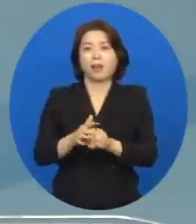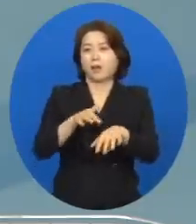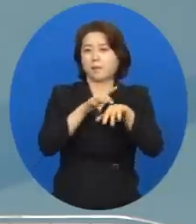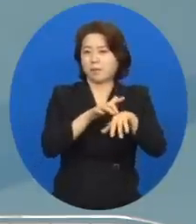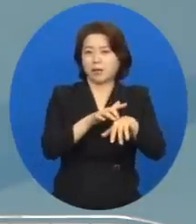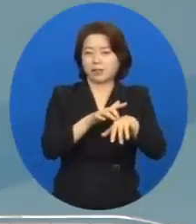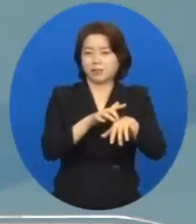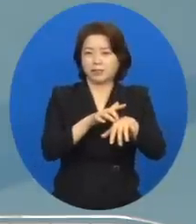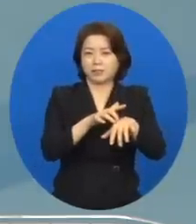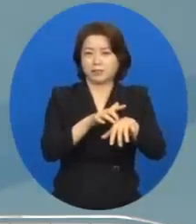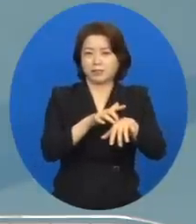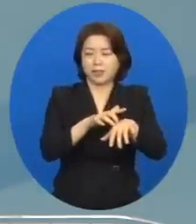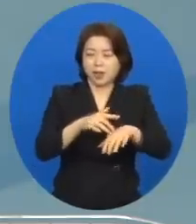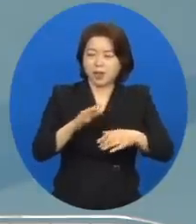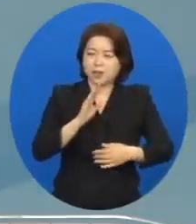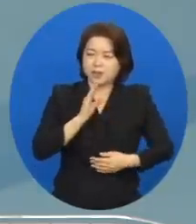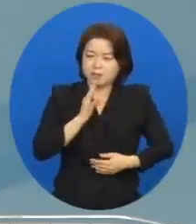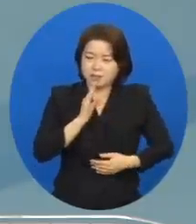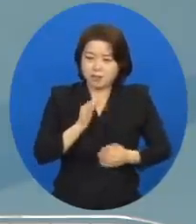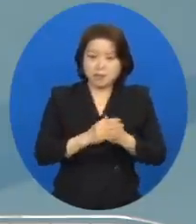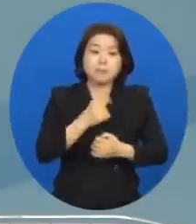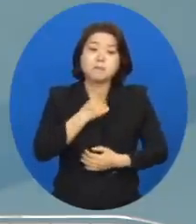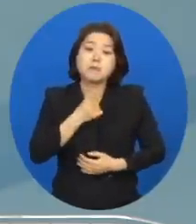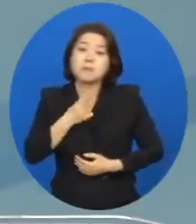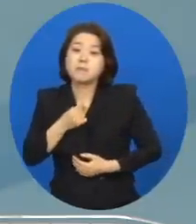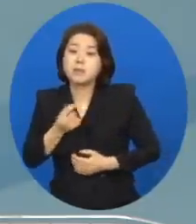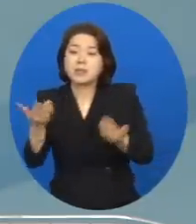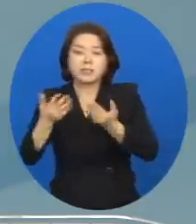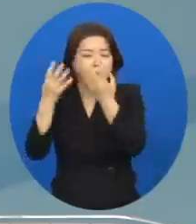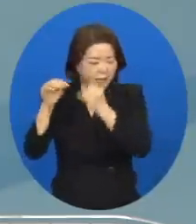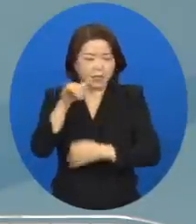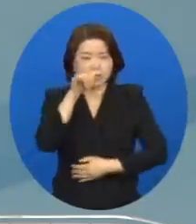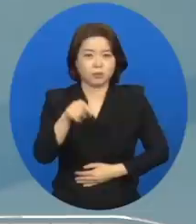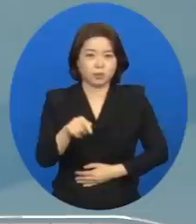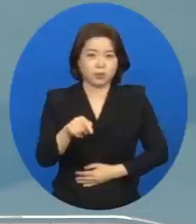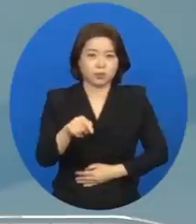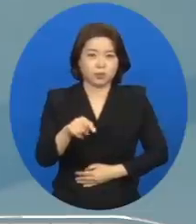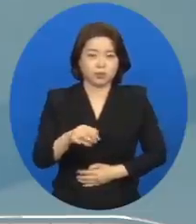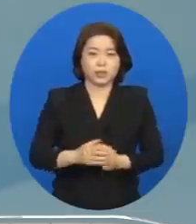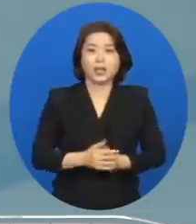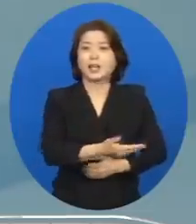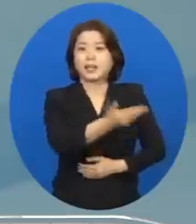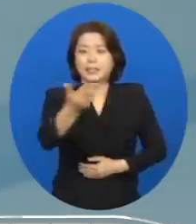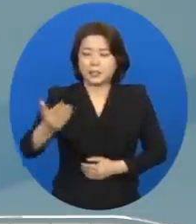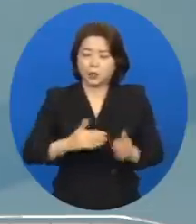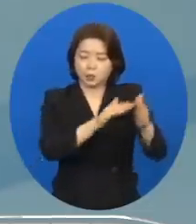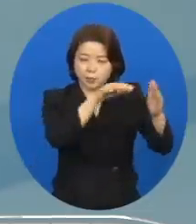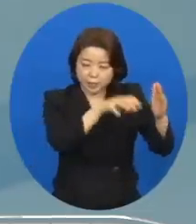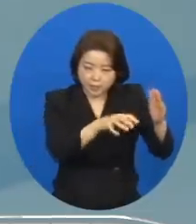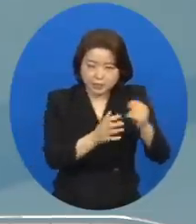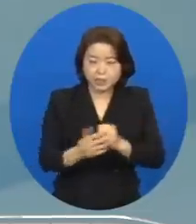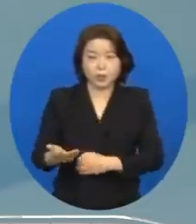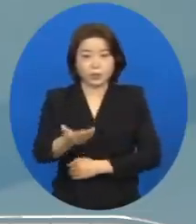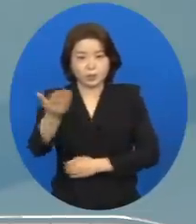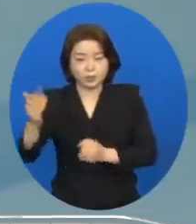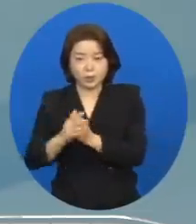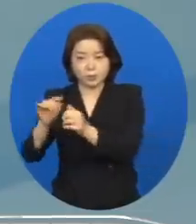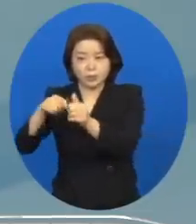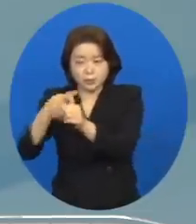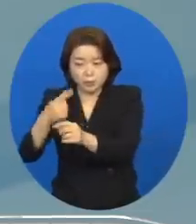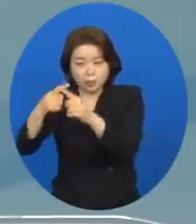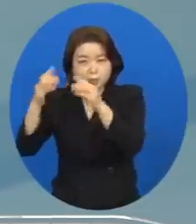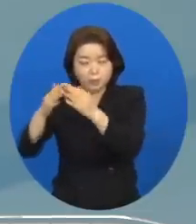마귀는요 정말 하고자 하는 일이 많습니다. 여러분의 가정도, 여러분이 속해 있는